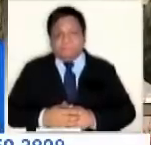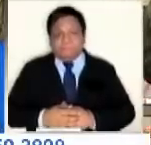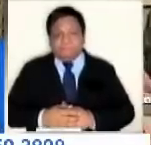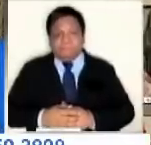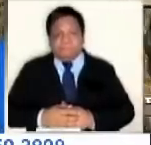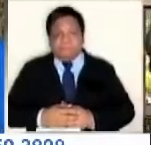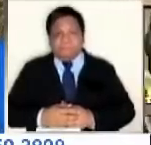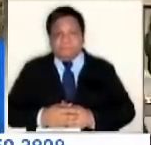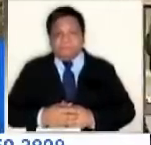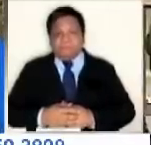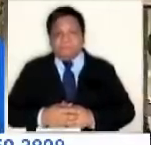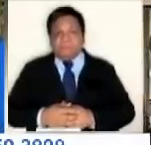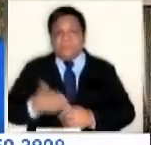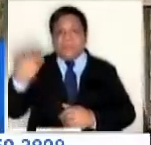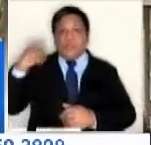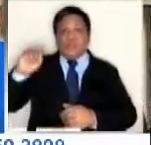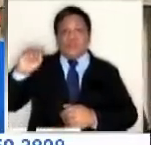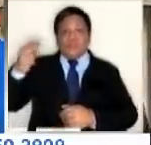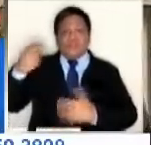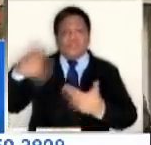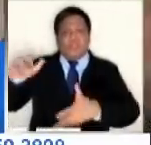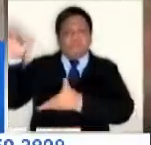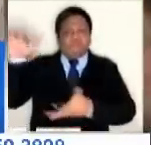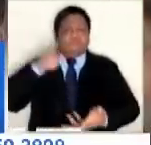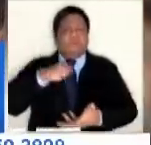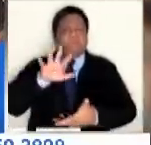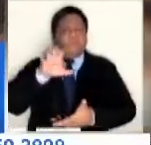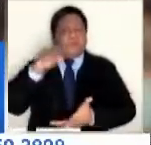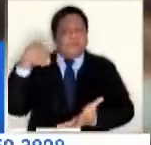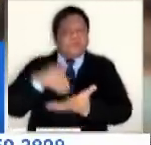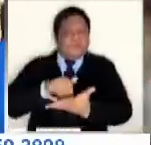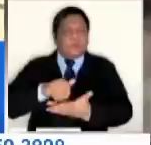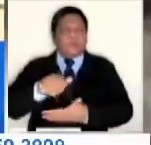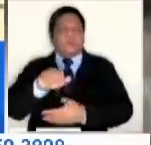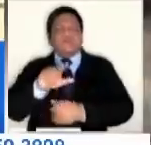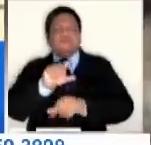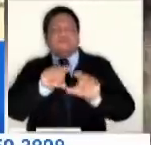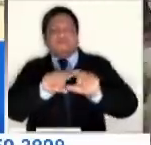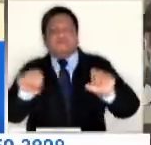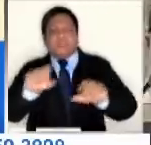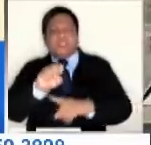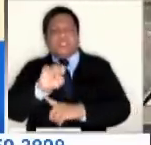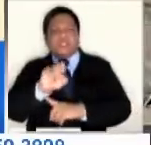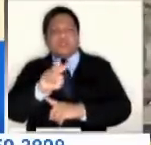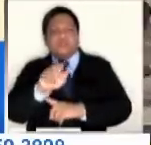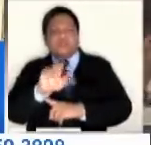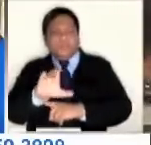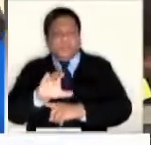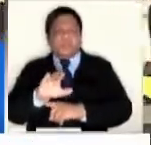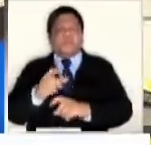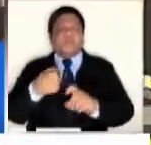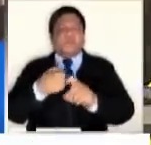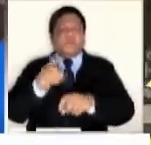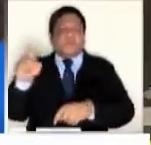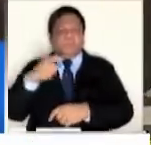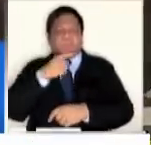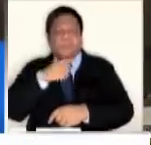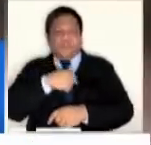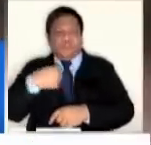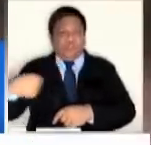Noong Huwebes pa dumating ang kalahating milyon doses ng CoronaVac na binili ng Pilipinas mula sa Sinovac Biopharmaceutical ng